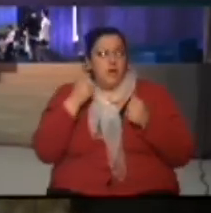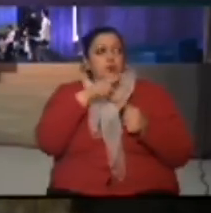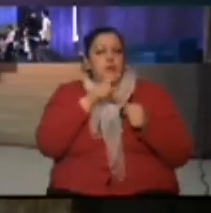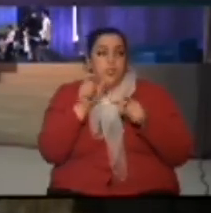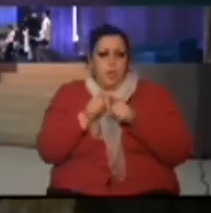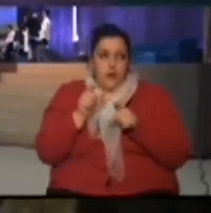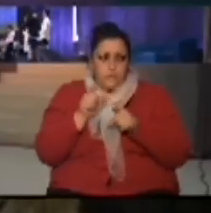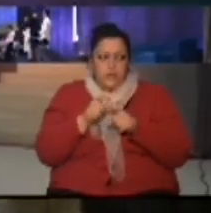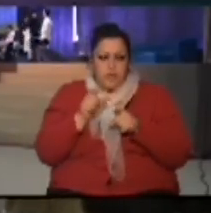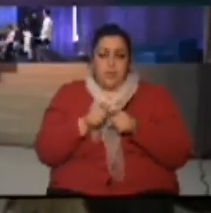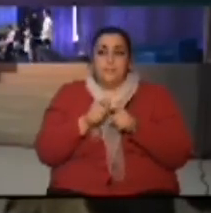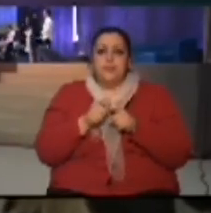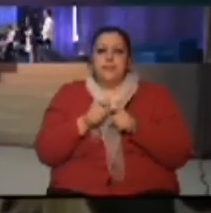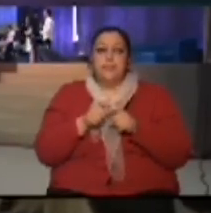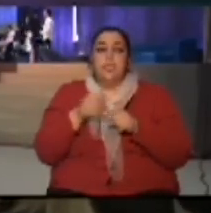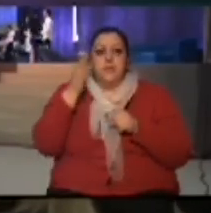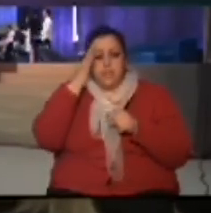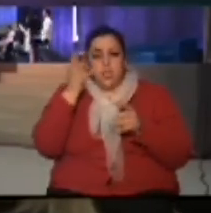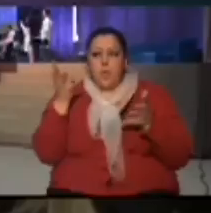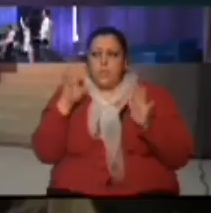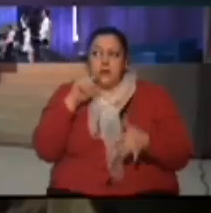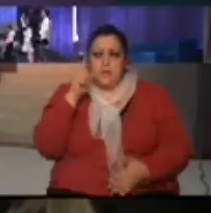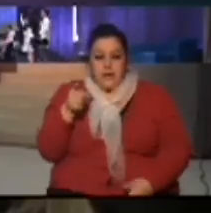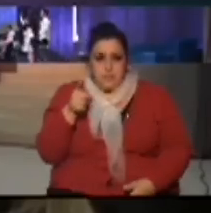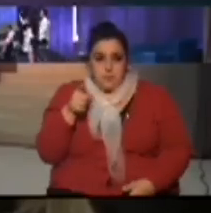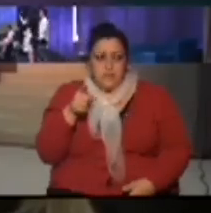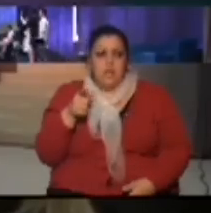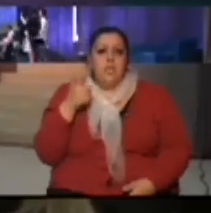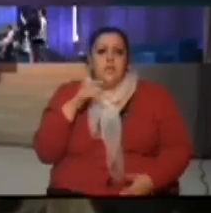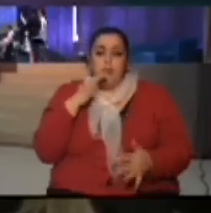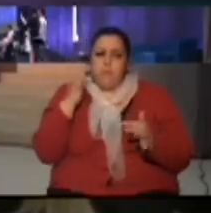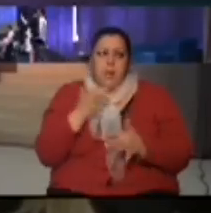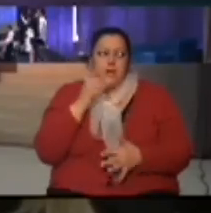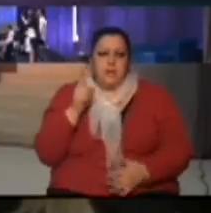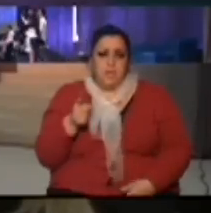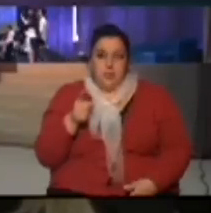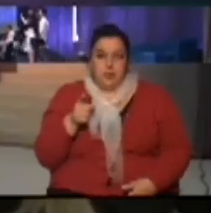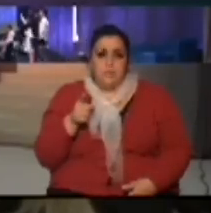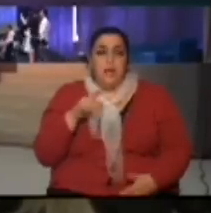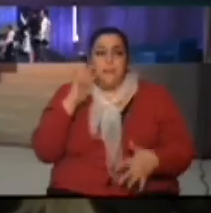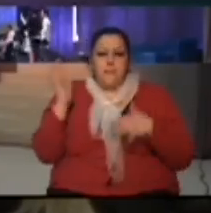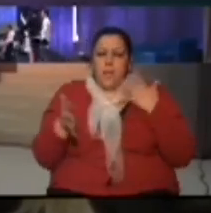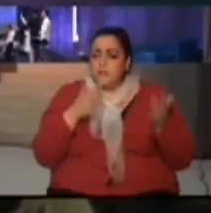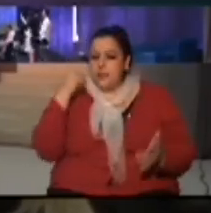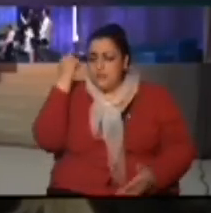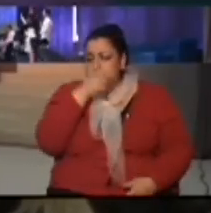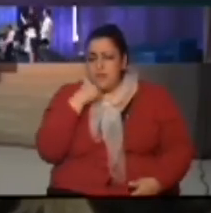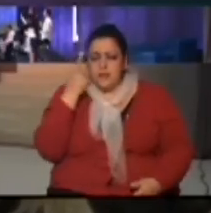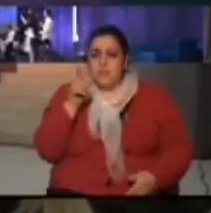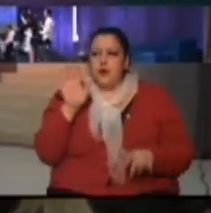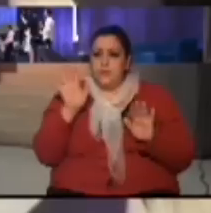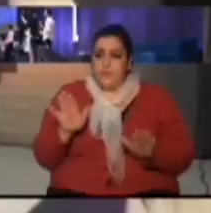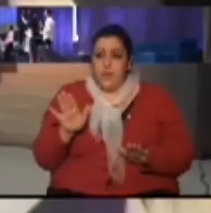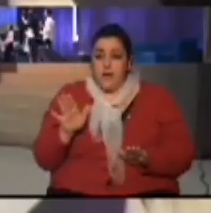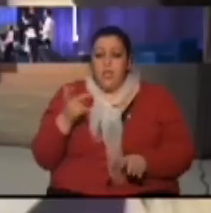խոսքերը քո կյանքի վրա։ Տերը օրհնի քեզ եւ պահի քեզ, Տերը պայծառեցնի իր երեսը քեզ վրա